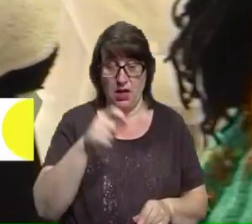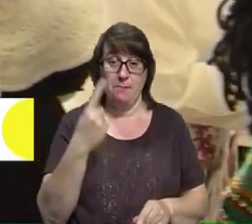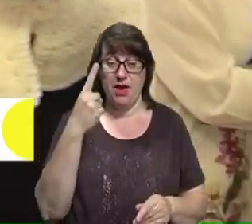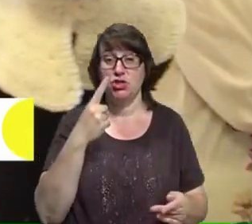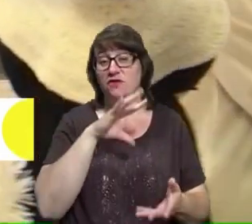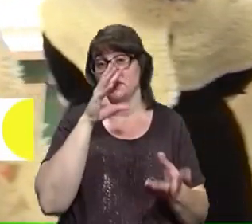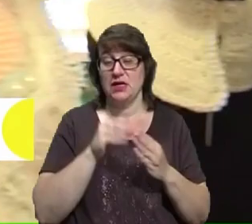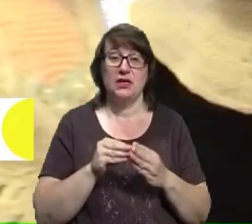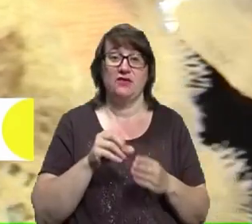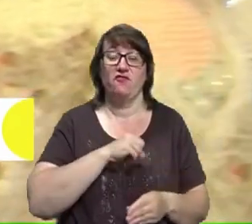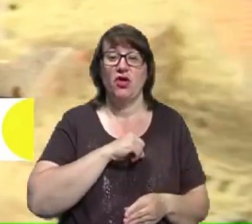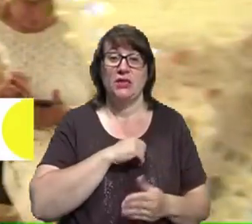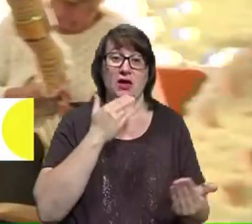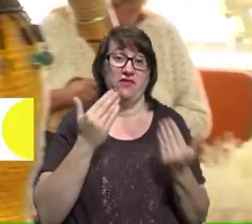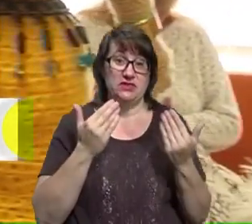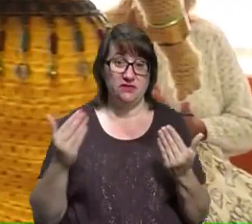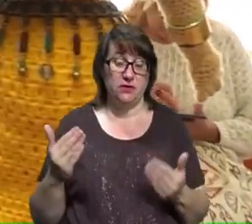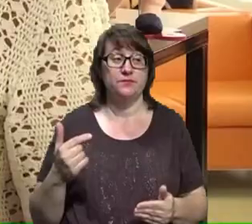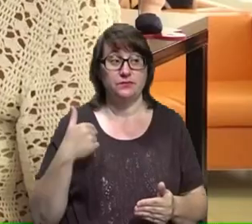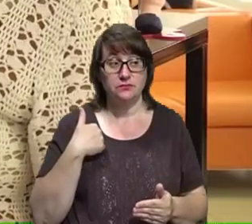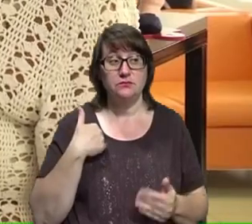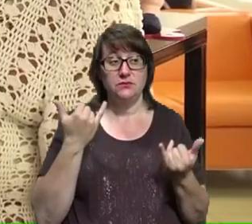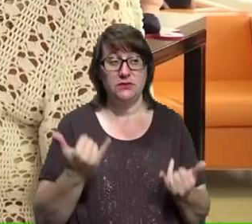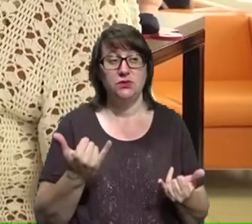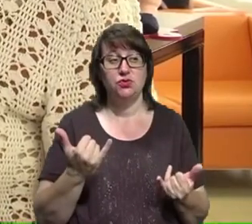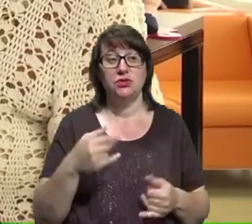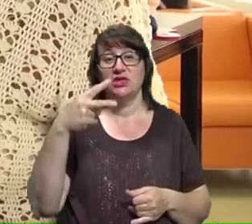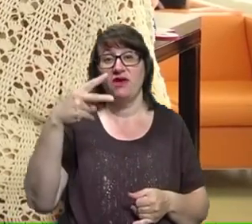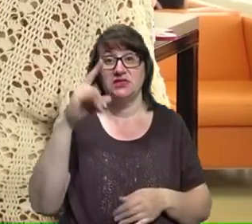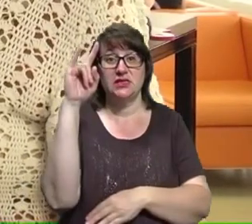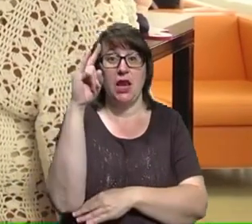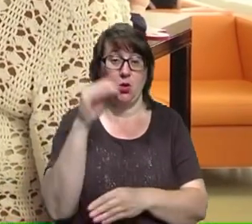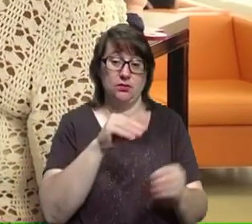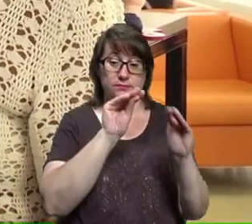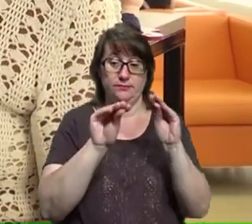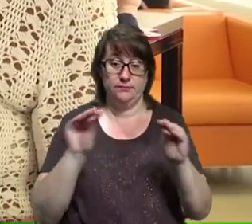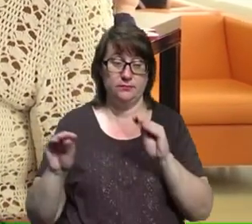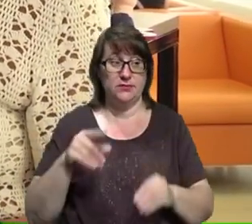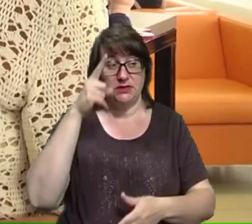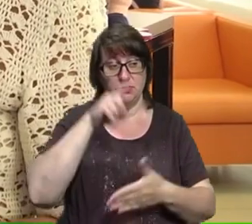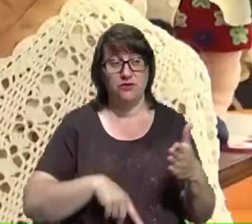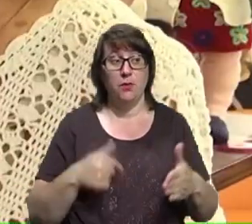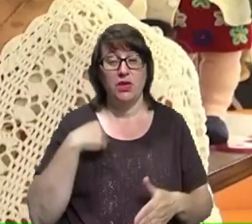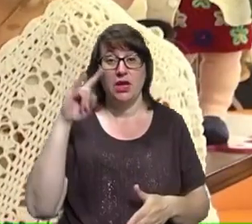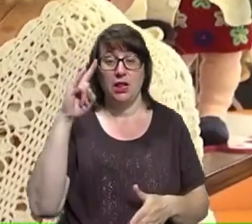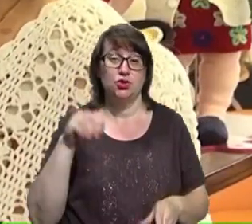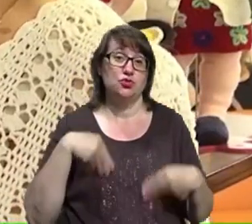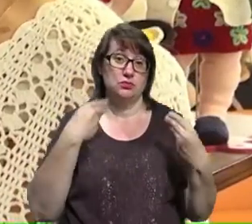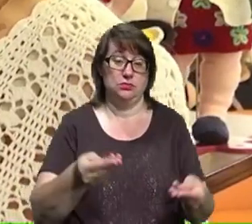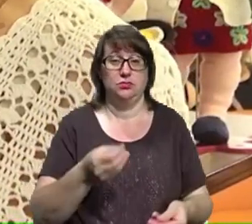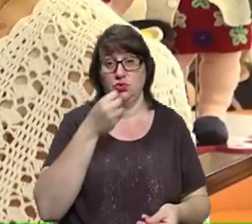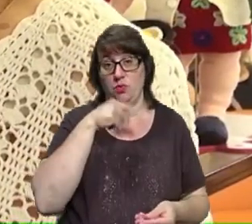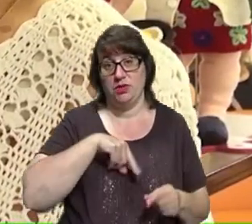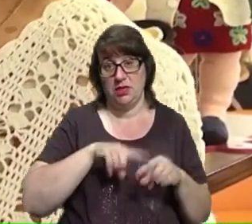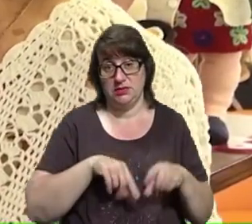воєнна виставка. Я поставила сьогодні 20 ляльок. Ну, я сподіваюся, що мої лялечки принесли добрий настрій людям. Мені вони дуже